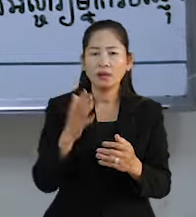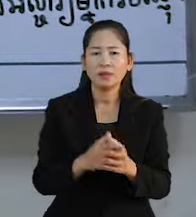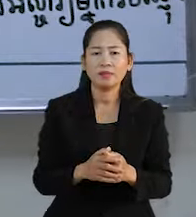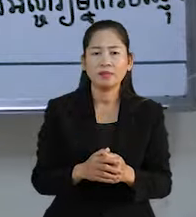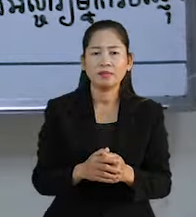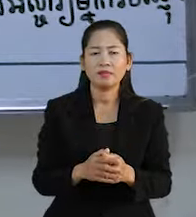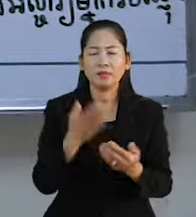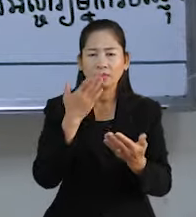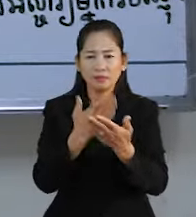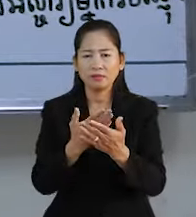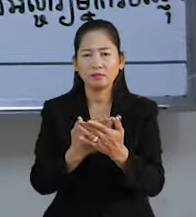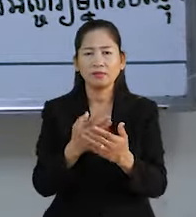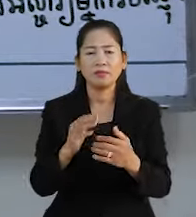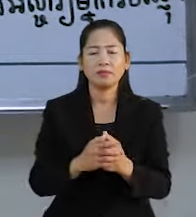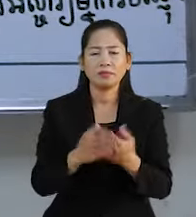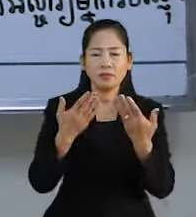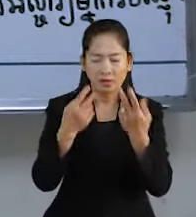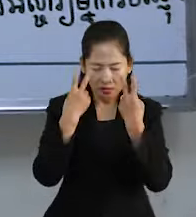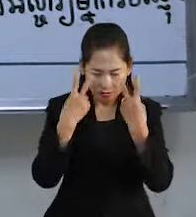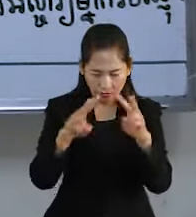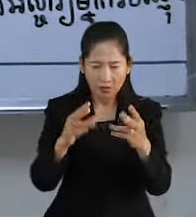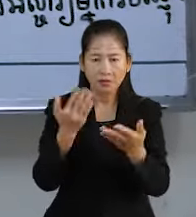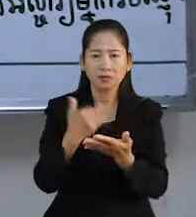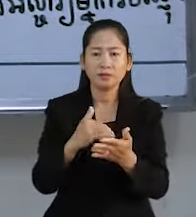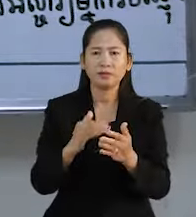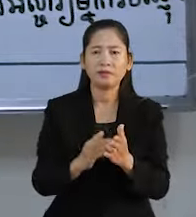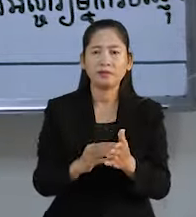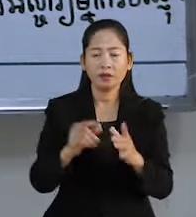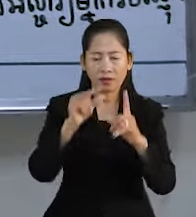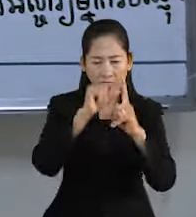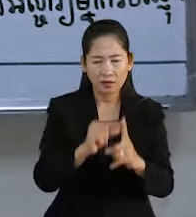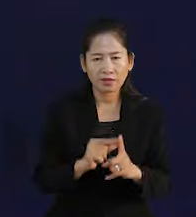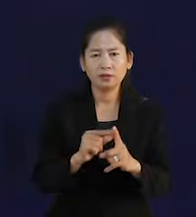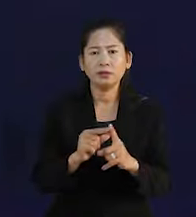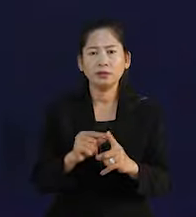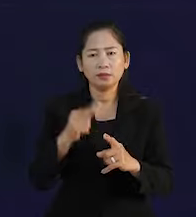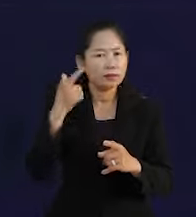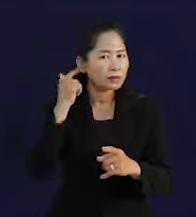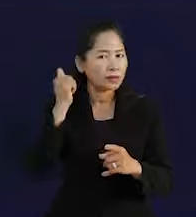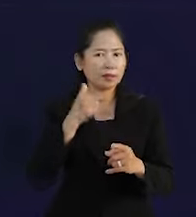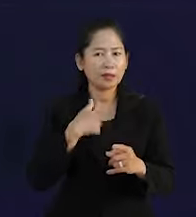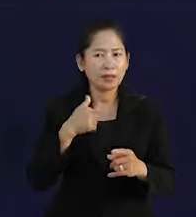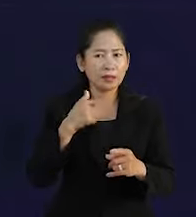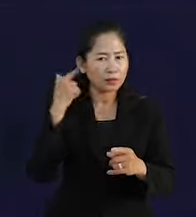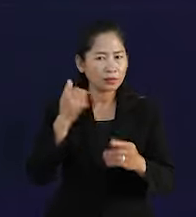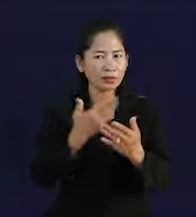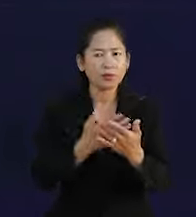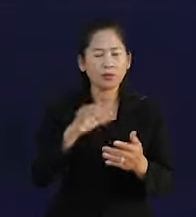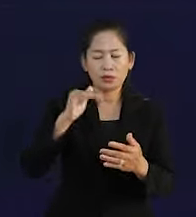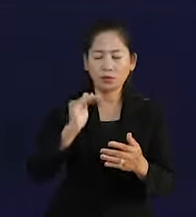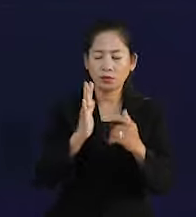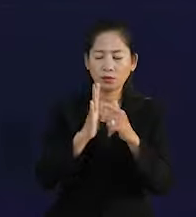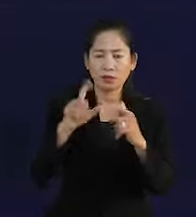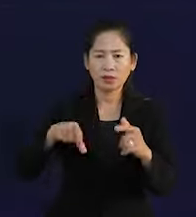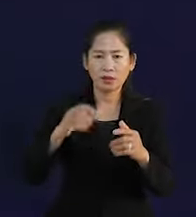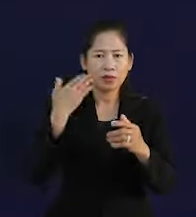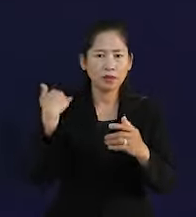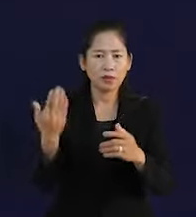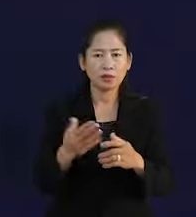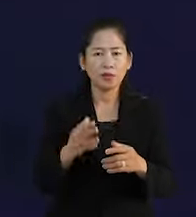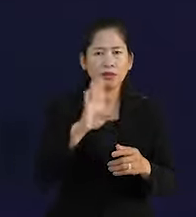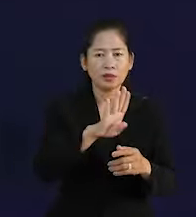ចាអរគុណឥឡូវយើងពិនិត្យមើលសារឡើងវិញកថាខណ្ឌអំពីម្ដាយរបស់ខ្ញុំឈ្មោះសុភាគាត់មានអា